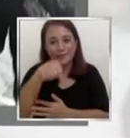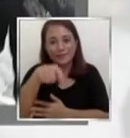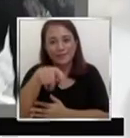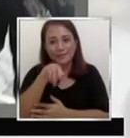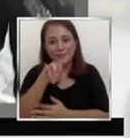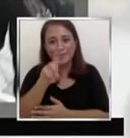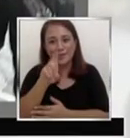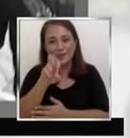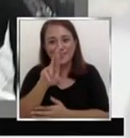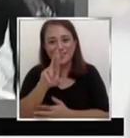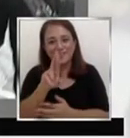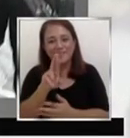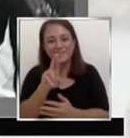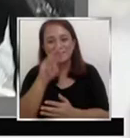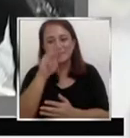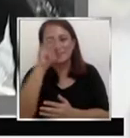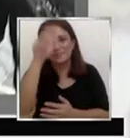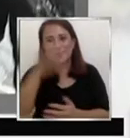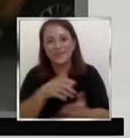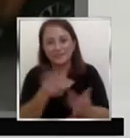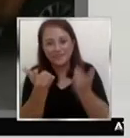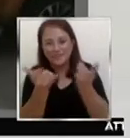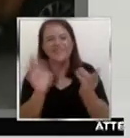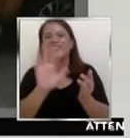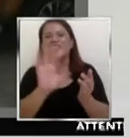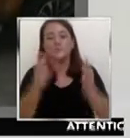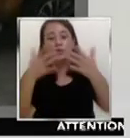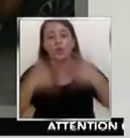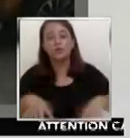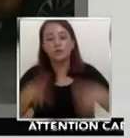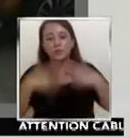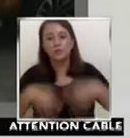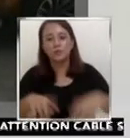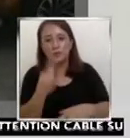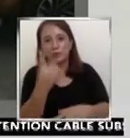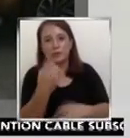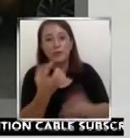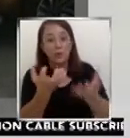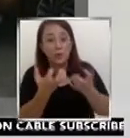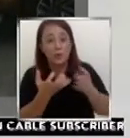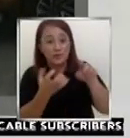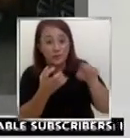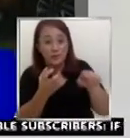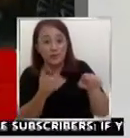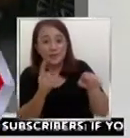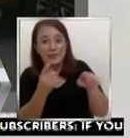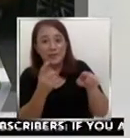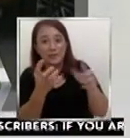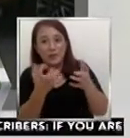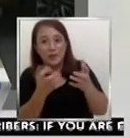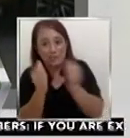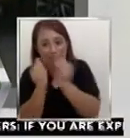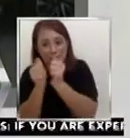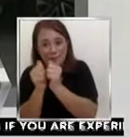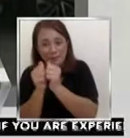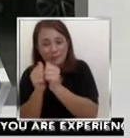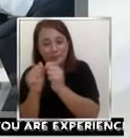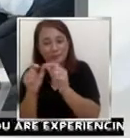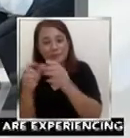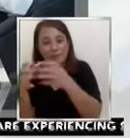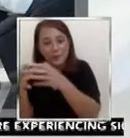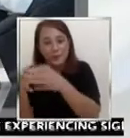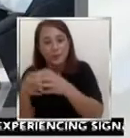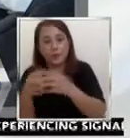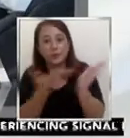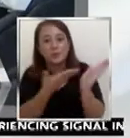Lalaking naka-costume lang po yan. Gusto raw kasi ni Hugh Cooper Lawrence Nodera at ng kanyang mga kasama na maghatid ng